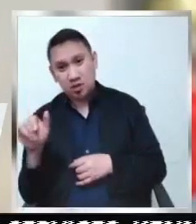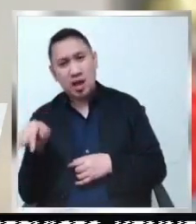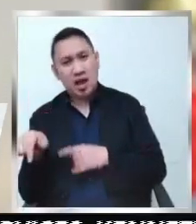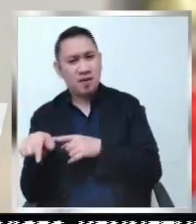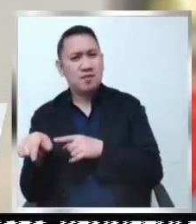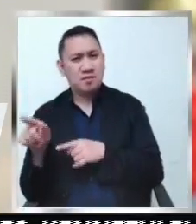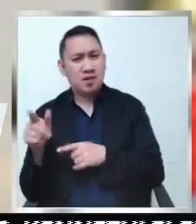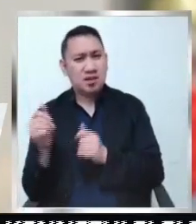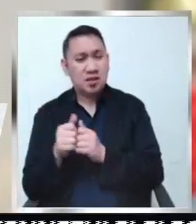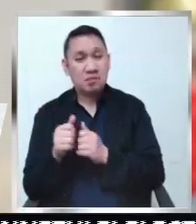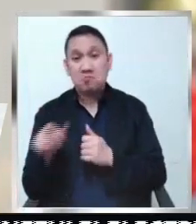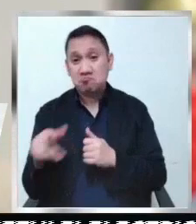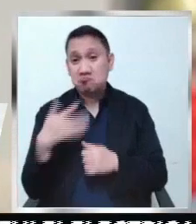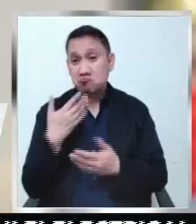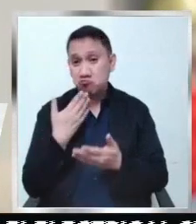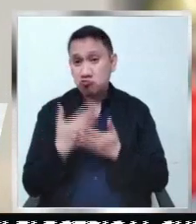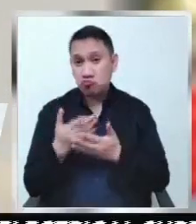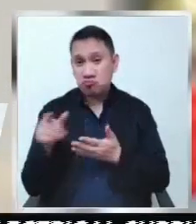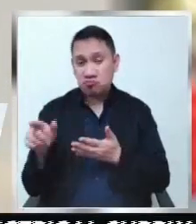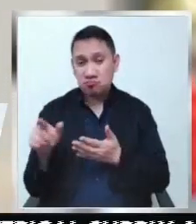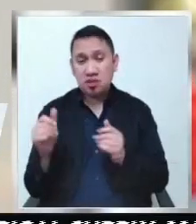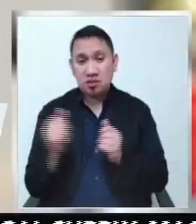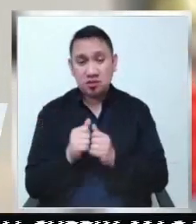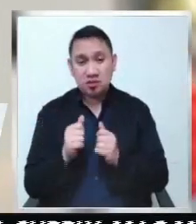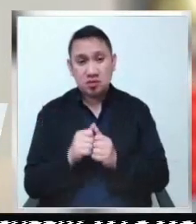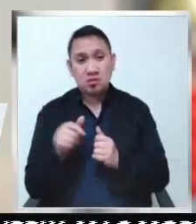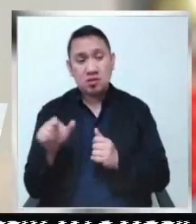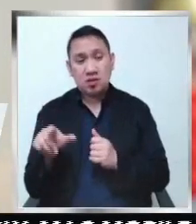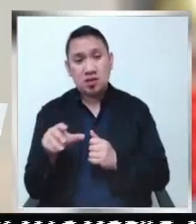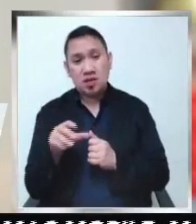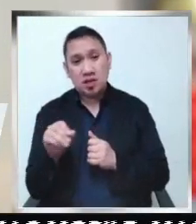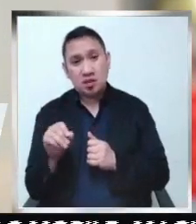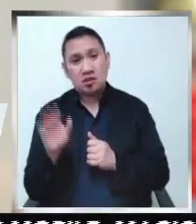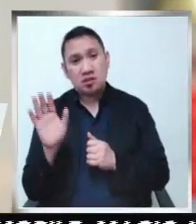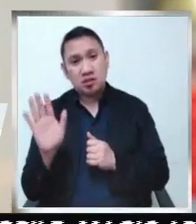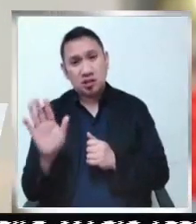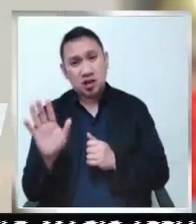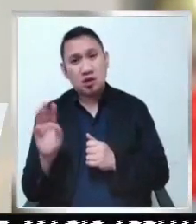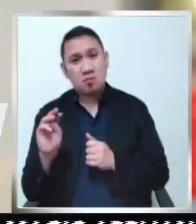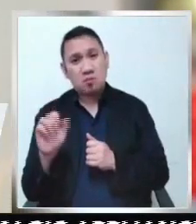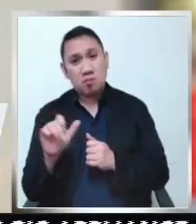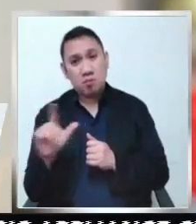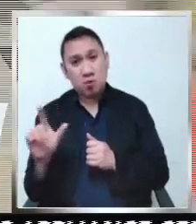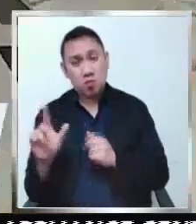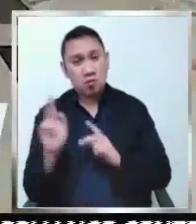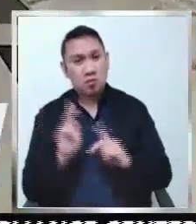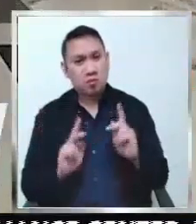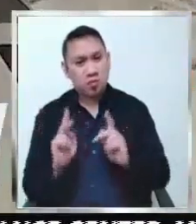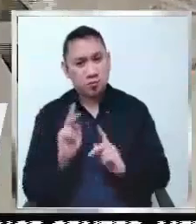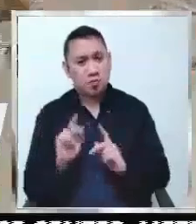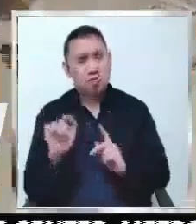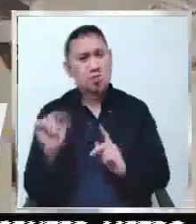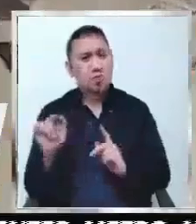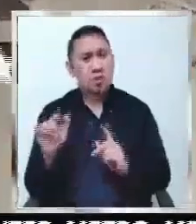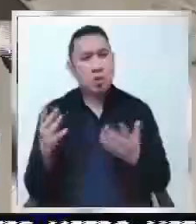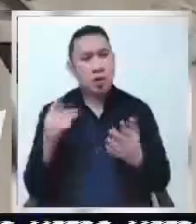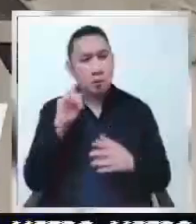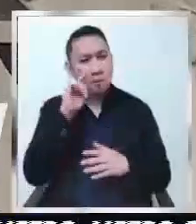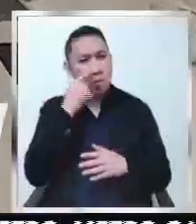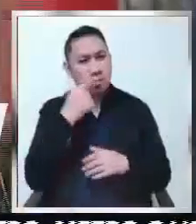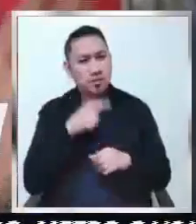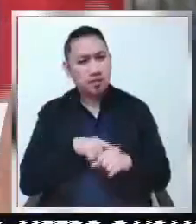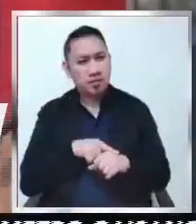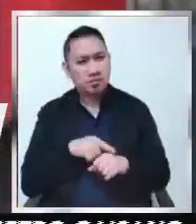makikita niyo naman sa mga mall shows na ginagawa nila. Ganun siya, na there's no boring moment. Sa